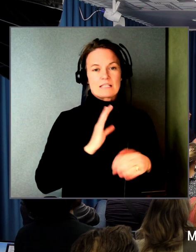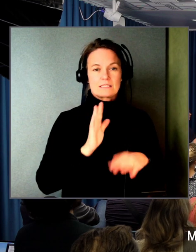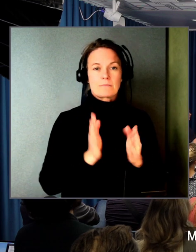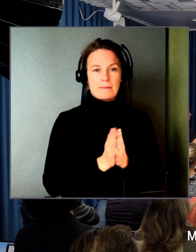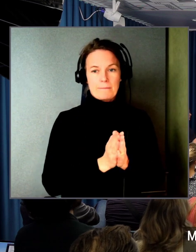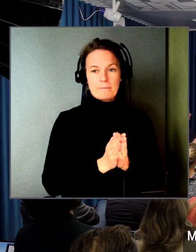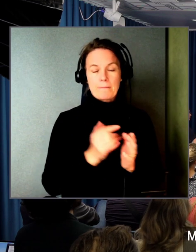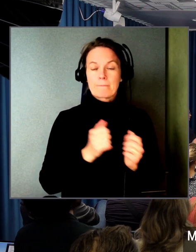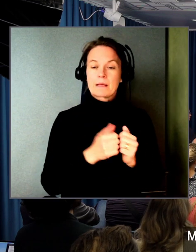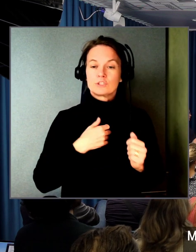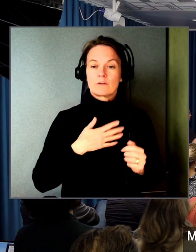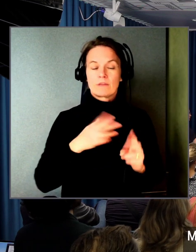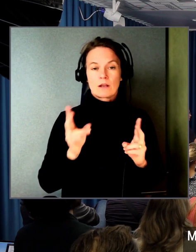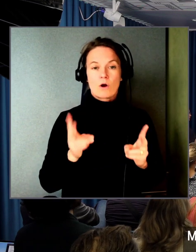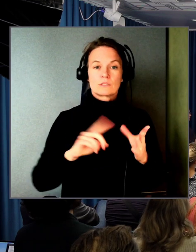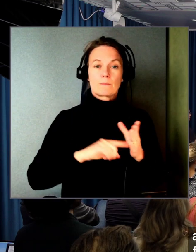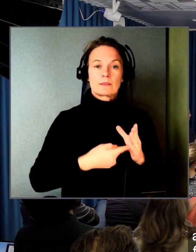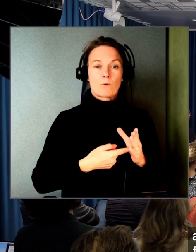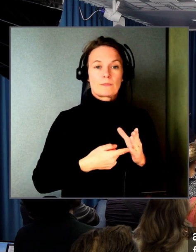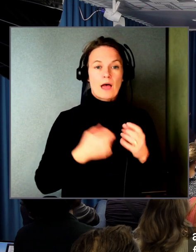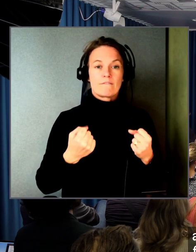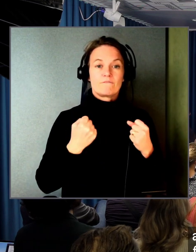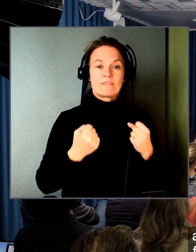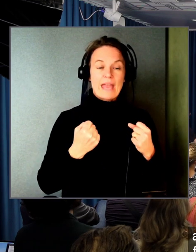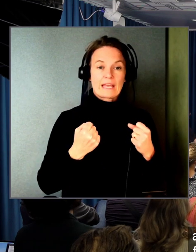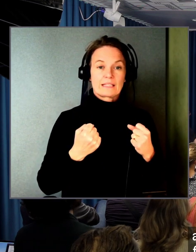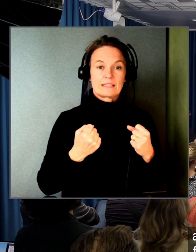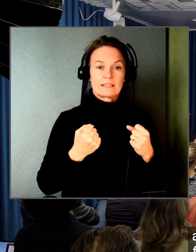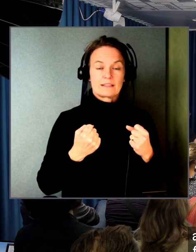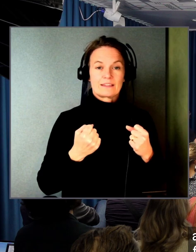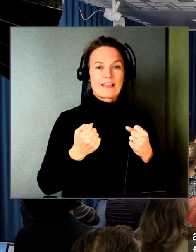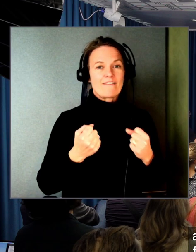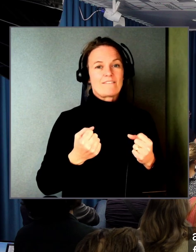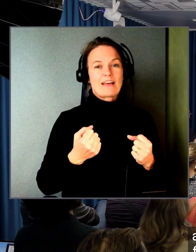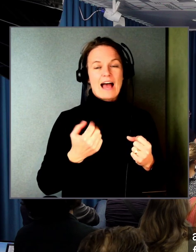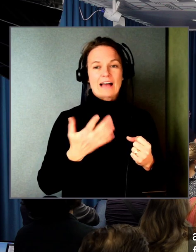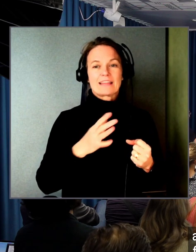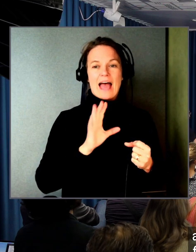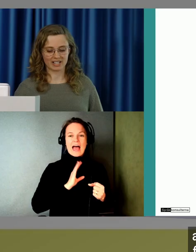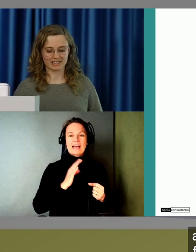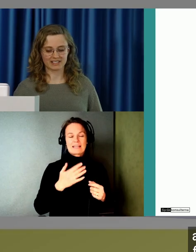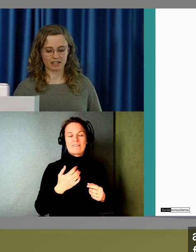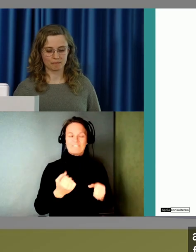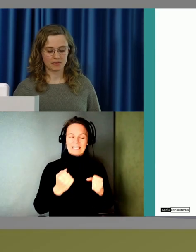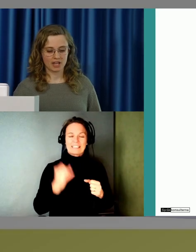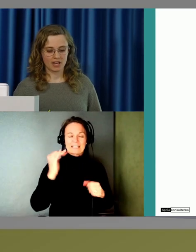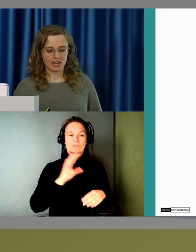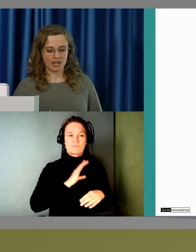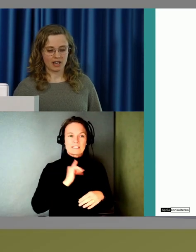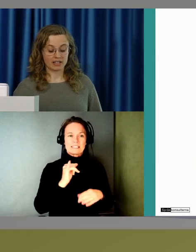jag vill också eh poängtera att det är viktigt att det nödvändiga faktiskt framgår då I den korta ledtext